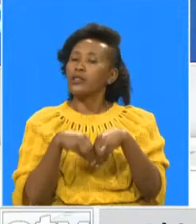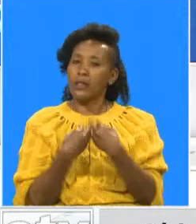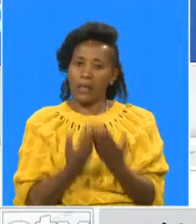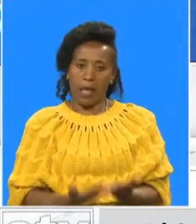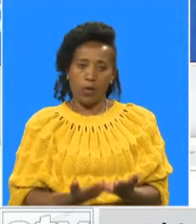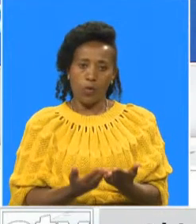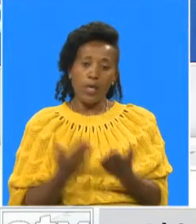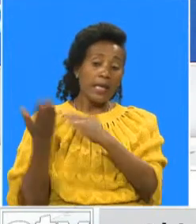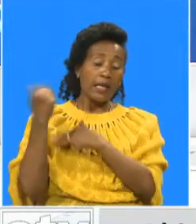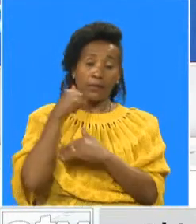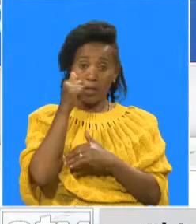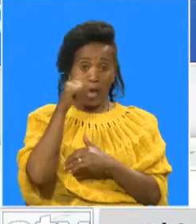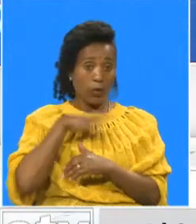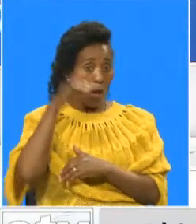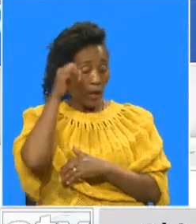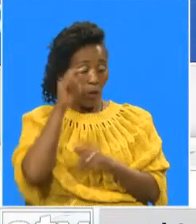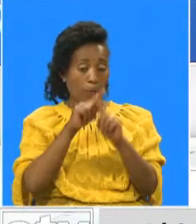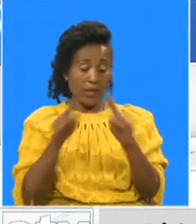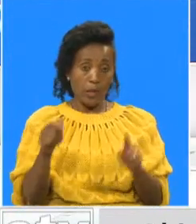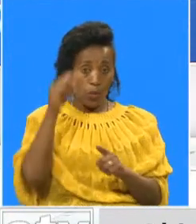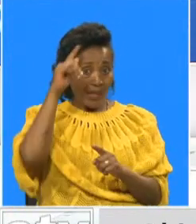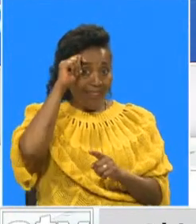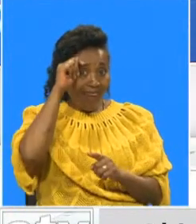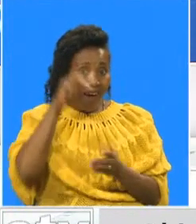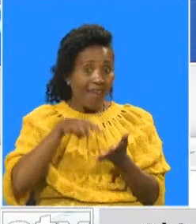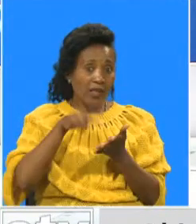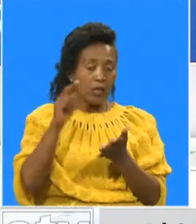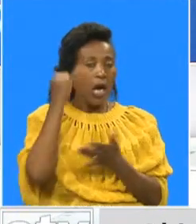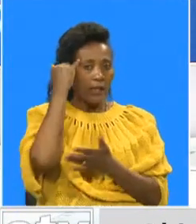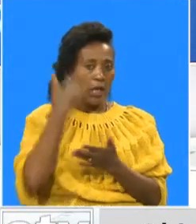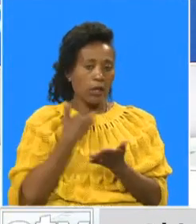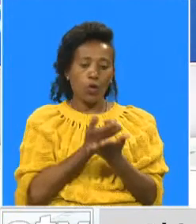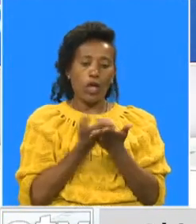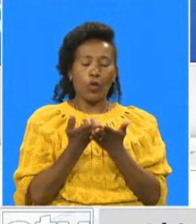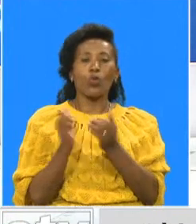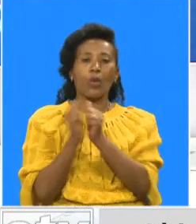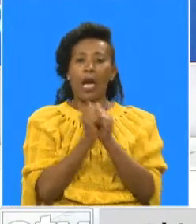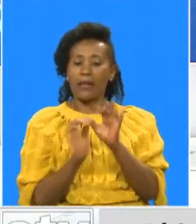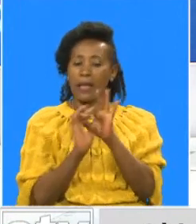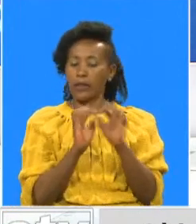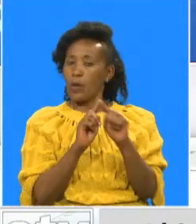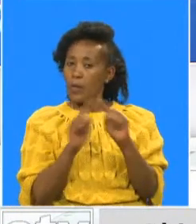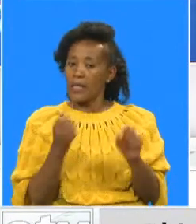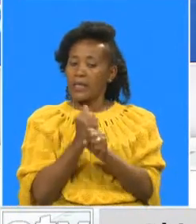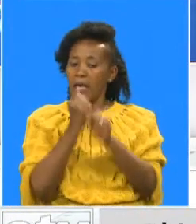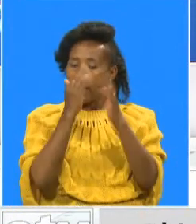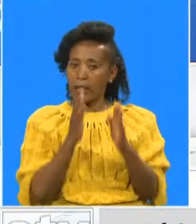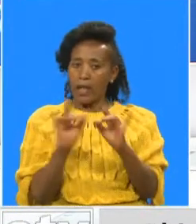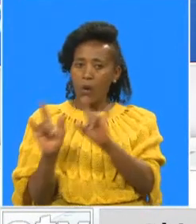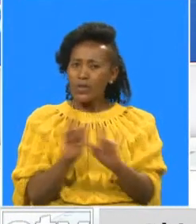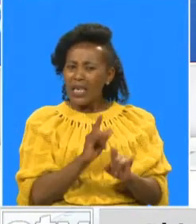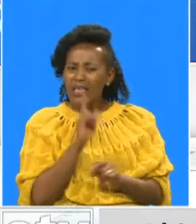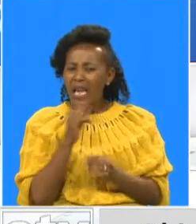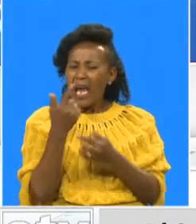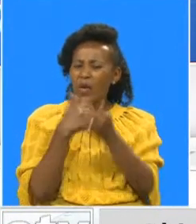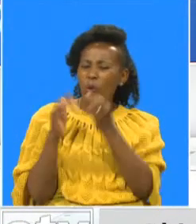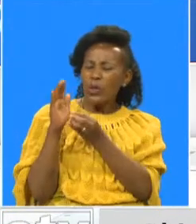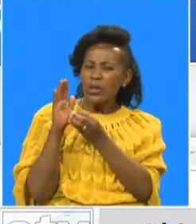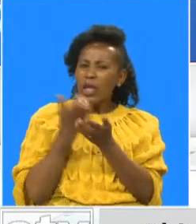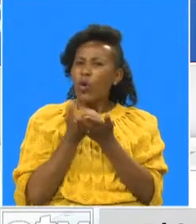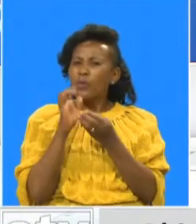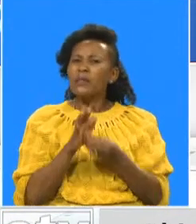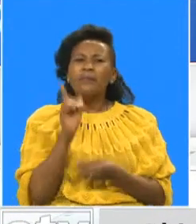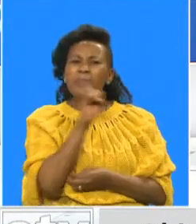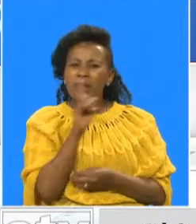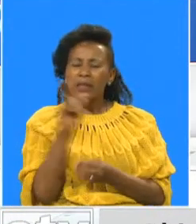ይሰጣሉ። ቀደም ሲል እንግዲህ አቶ አያሌው በተለይ አቶ ተካ ያነሷቸው ሐሳቦች አሉ ከኢኮኖሚ ጋር ተያይዞ በሰራተኛው ዘንድ ሲያሳደረው ኢኮኖሚያዊ ተጽኖ